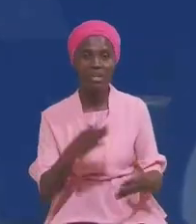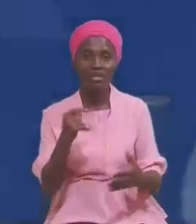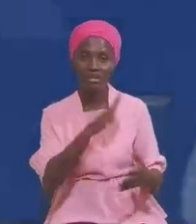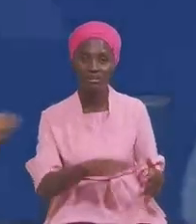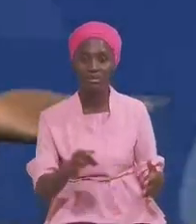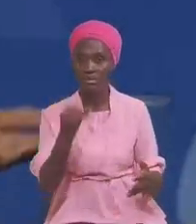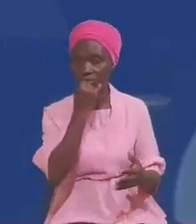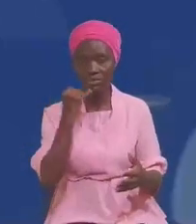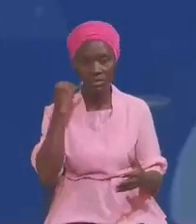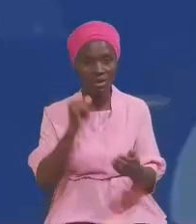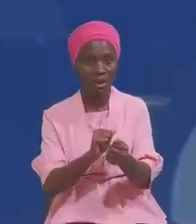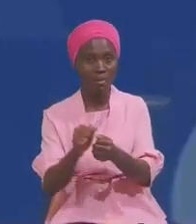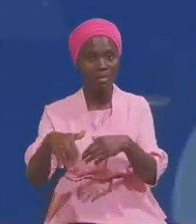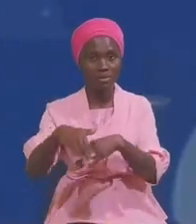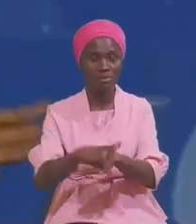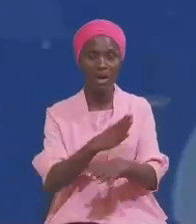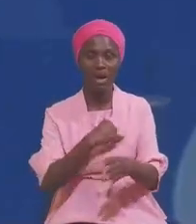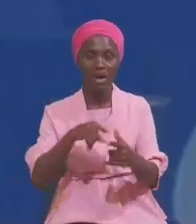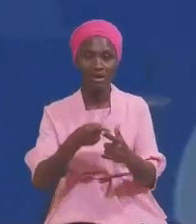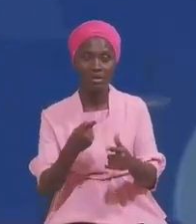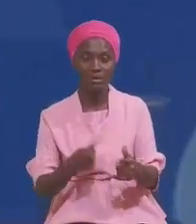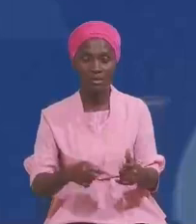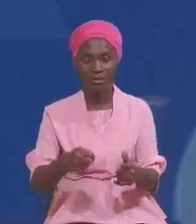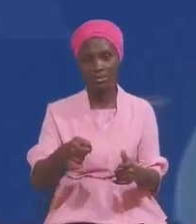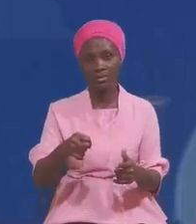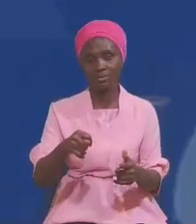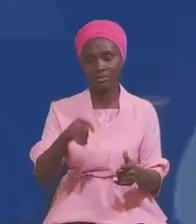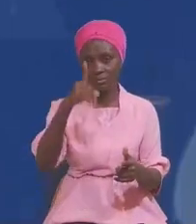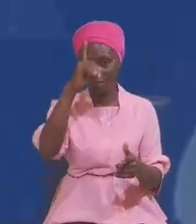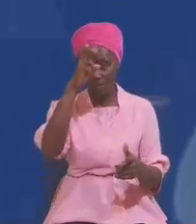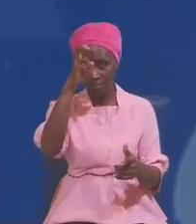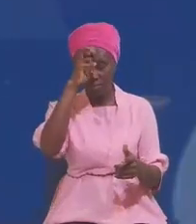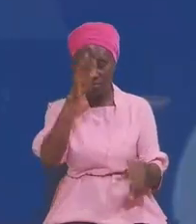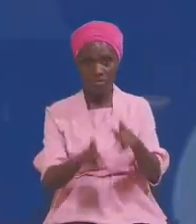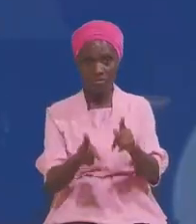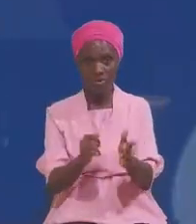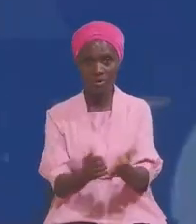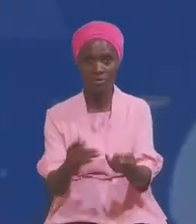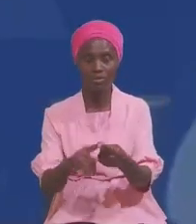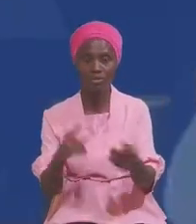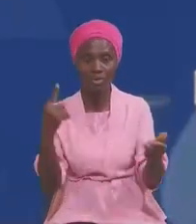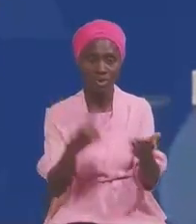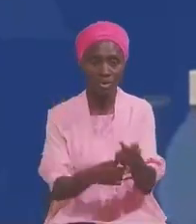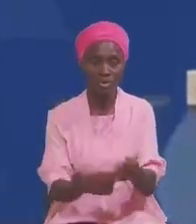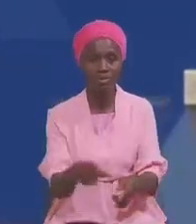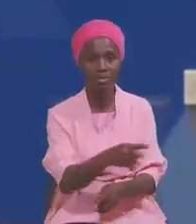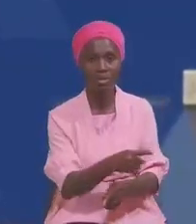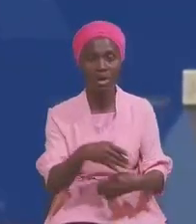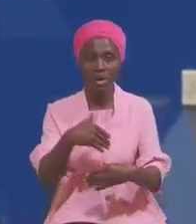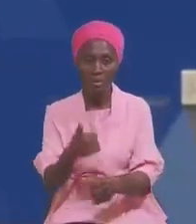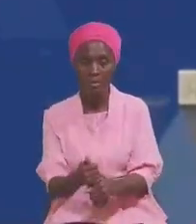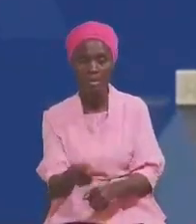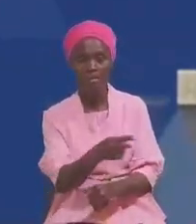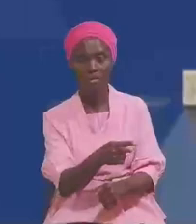ont traversé et les Égyptiens qui voudraient les attraper et en faire